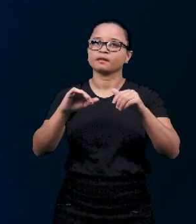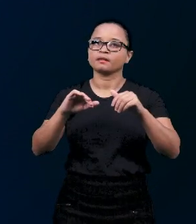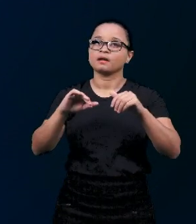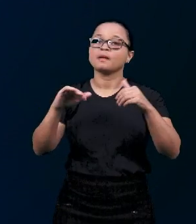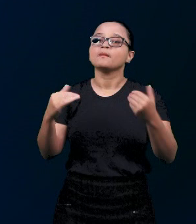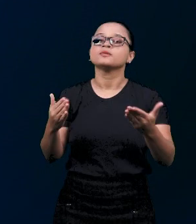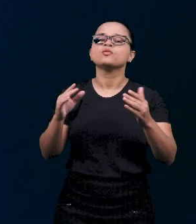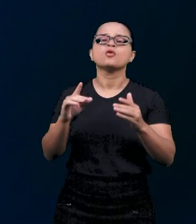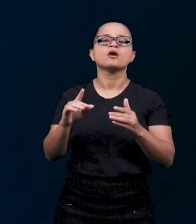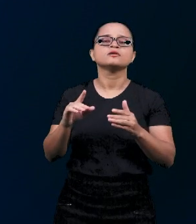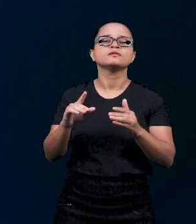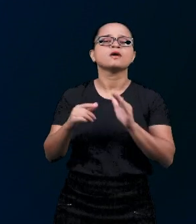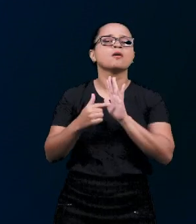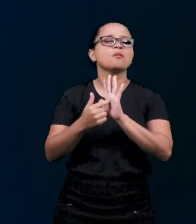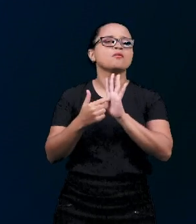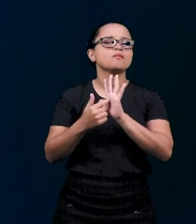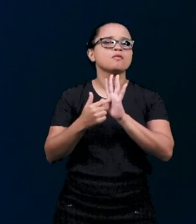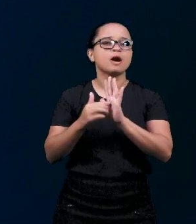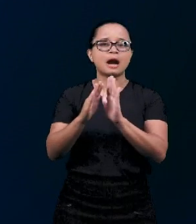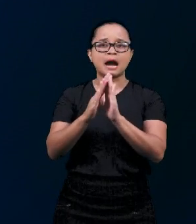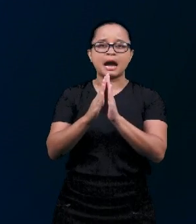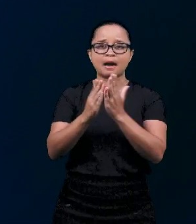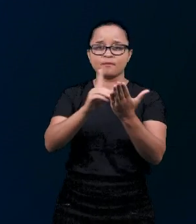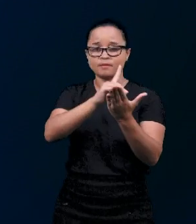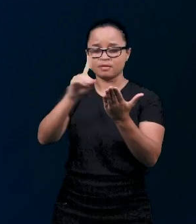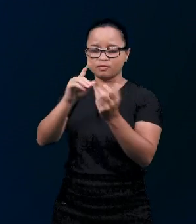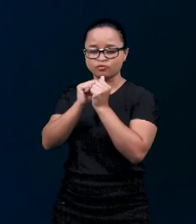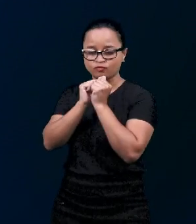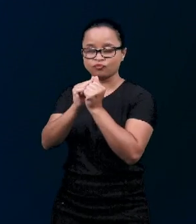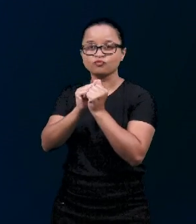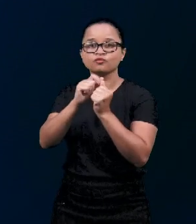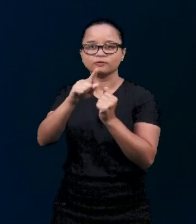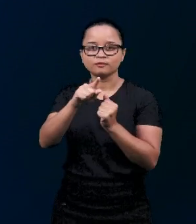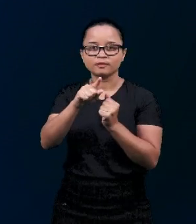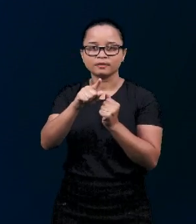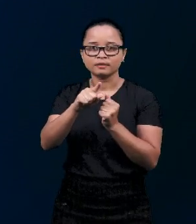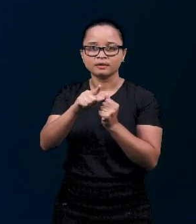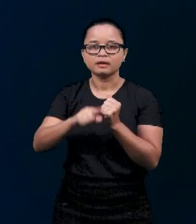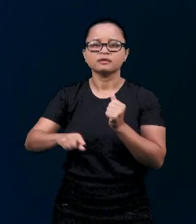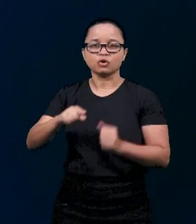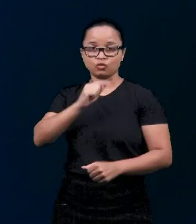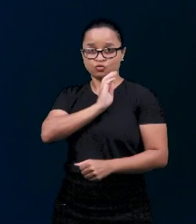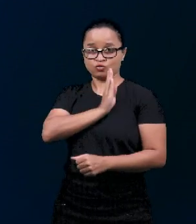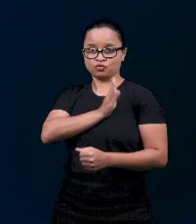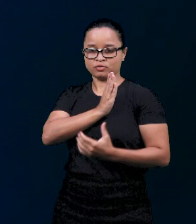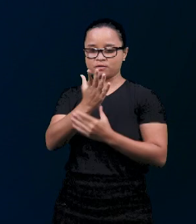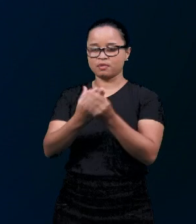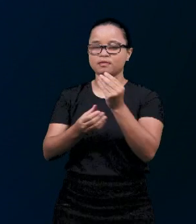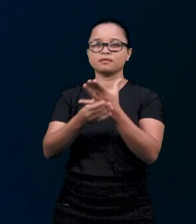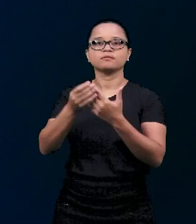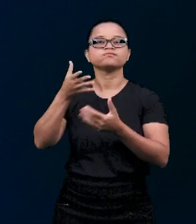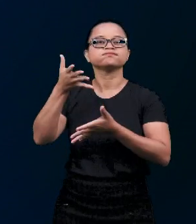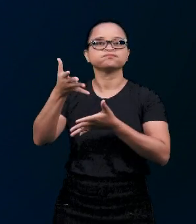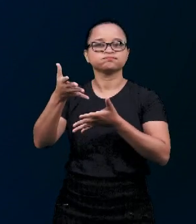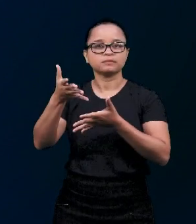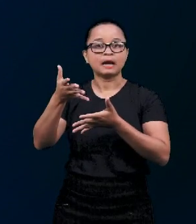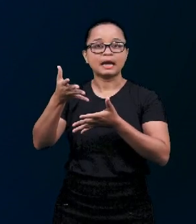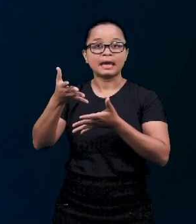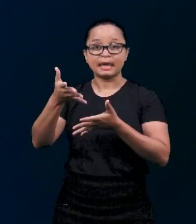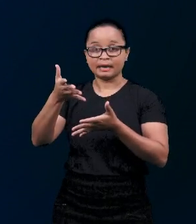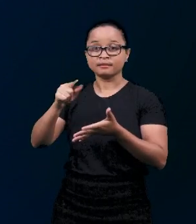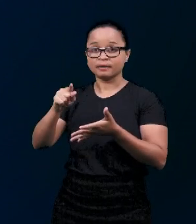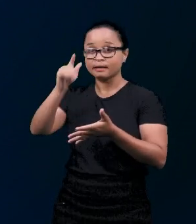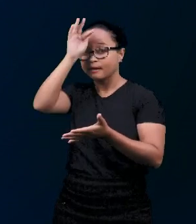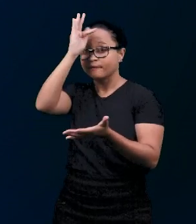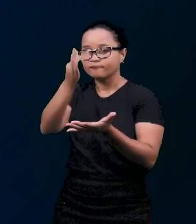parole est auprès de vous, de toi, dans ta bouche et dans ton cœur. » C'est la parole de la